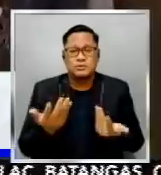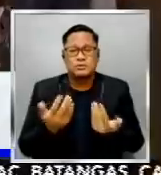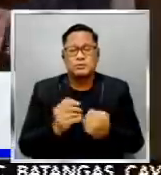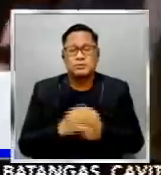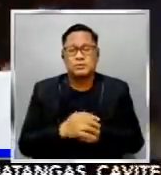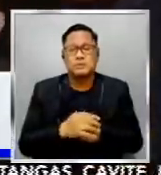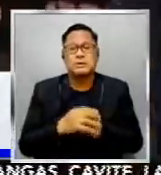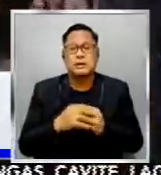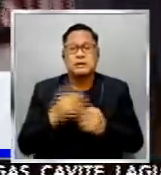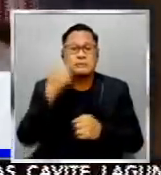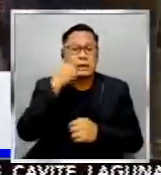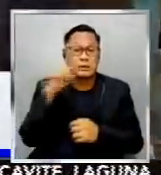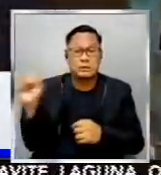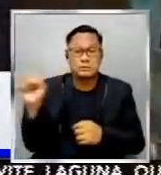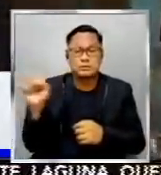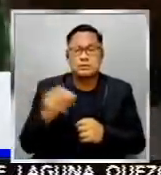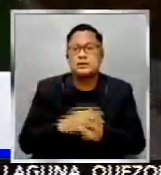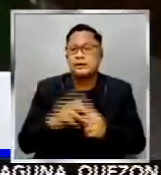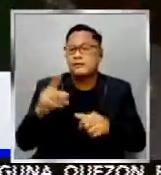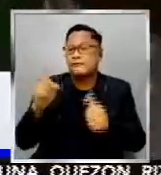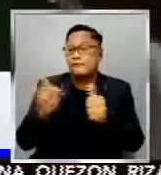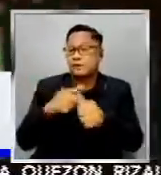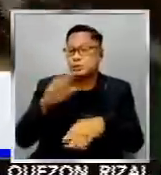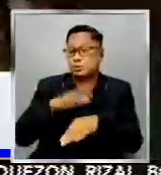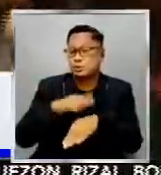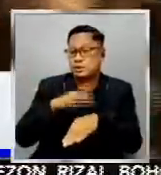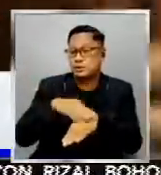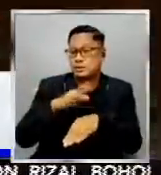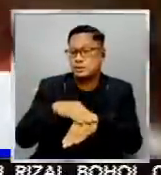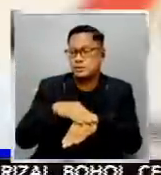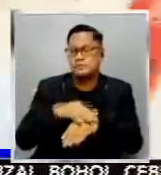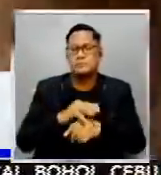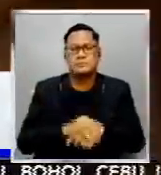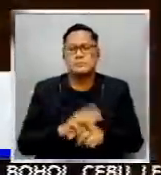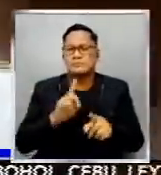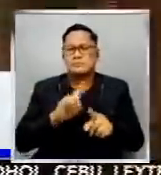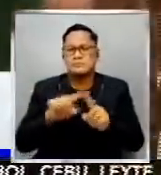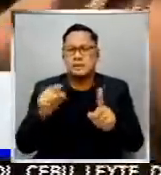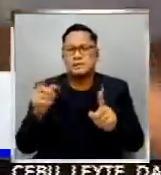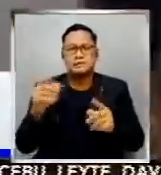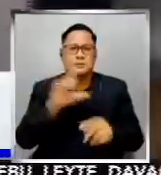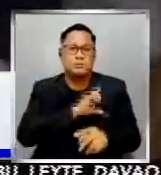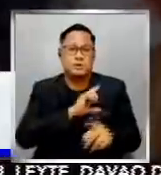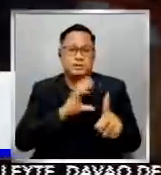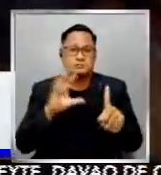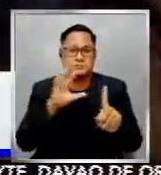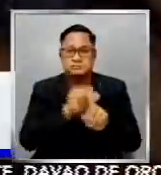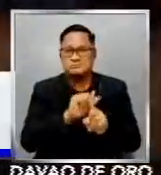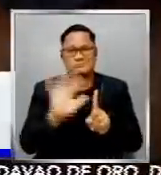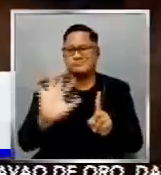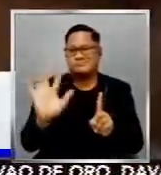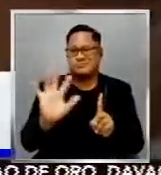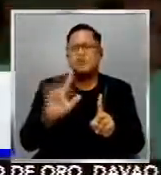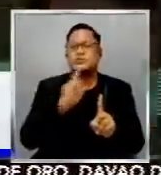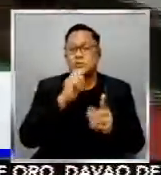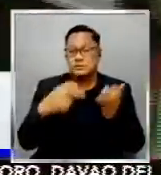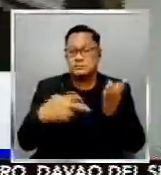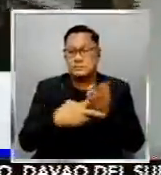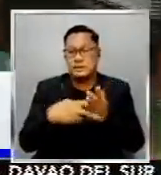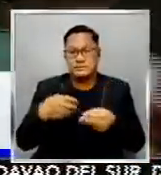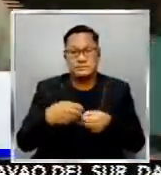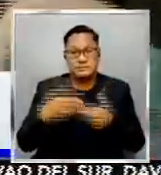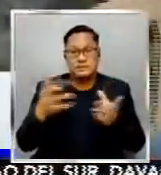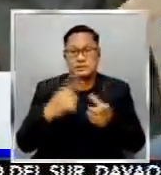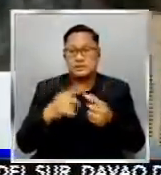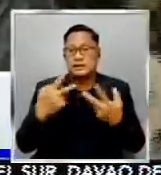violation. First offense po. Ito ano po? Ayun. Pero di na siya inaresto. Tineketa na lang at binigyan na lang ng isang pack ng mask ng mga pulis. Sa may